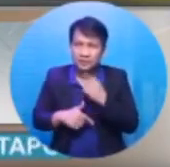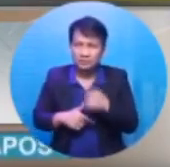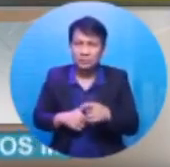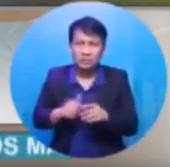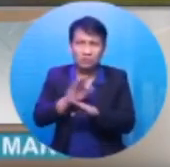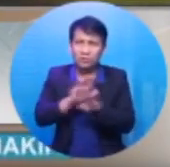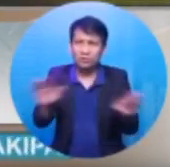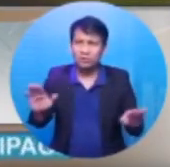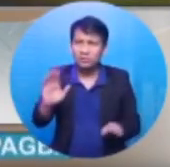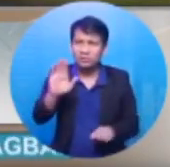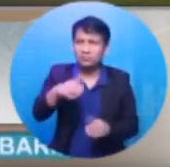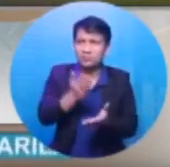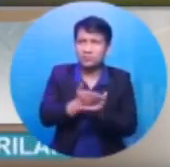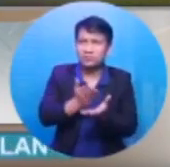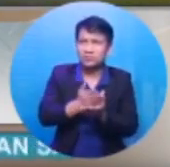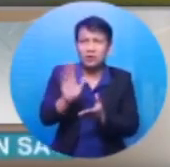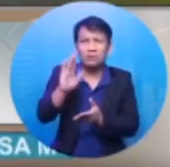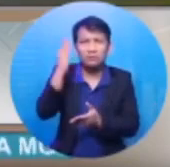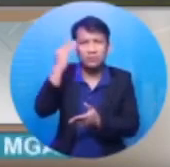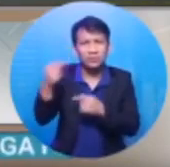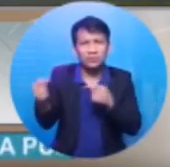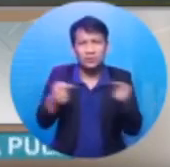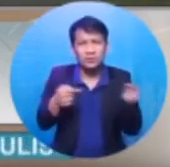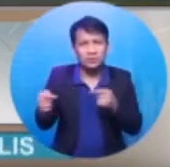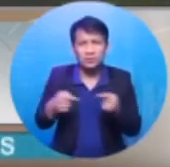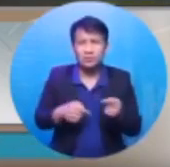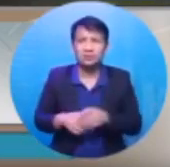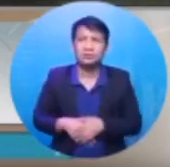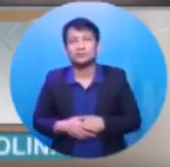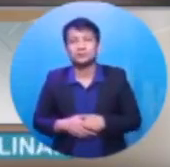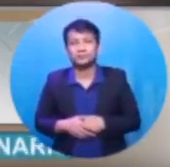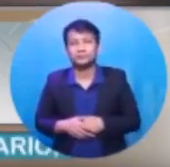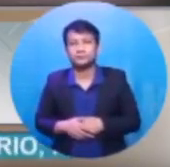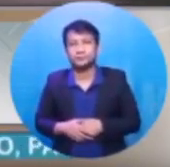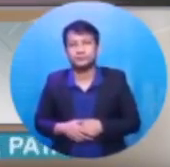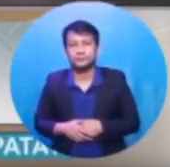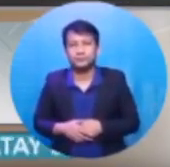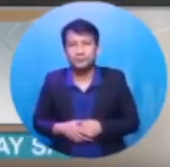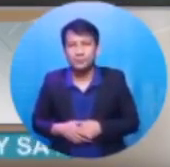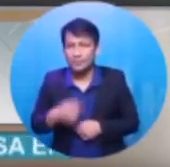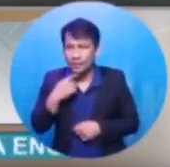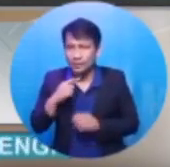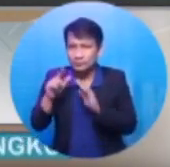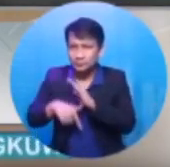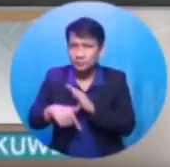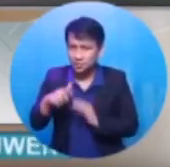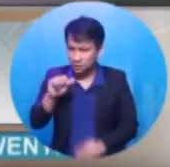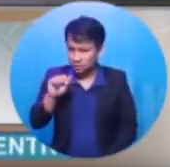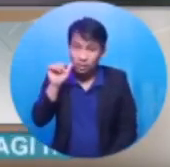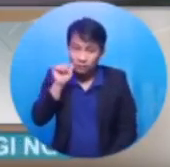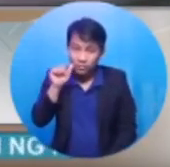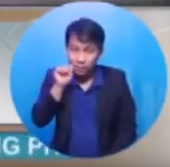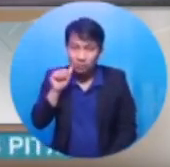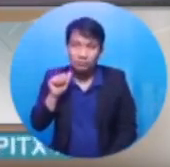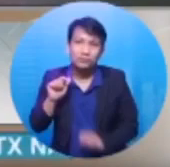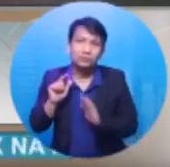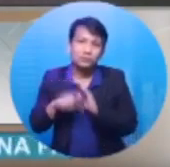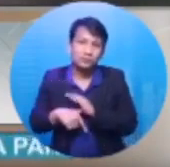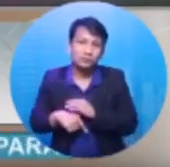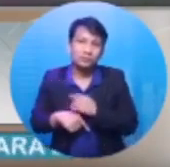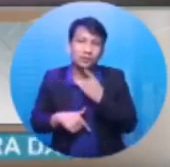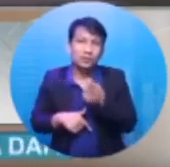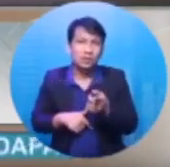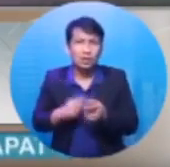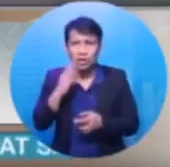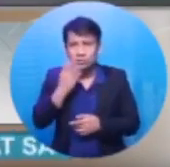sabi ko, ay, ano yan, ba't nag-aaway kayo? Okay. Sabi ko lang po ng ganun, sir. Mamaya-maya, dumating yung Aurora Alvera. Tinanong niya, hoy, sino